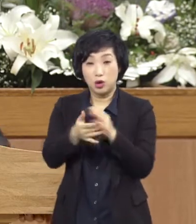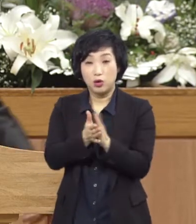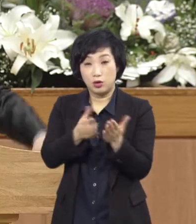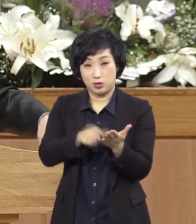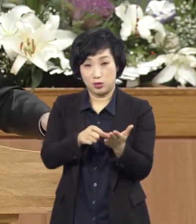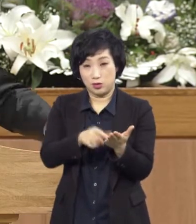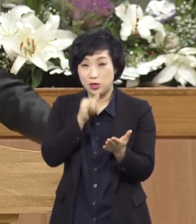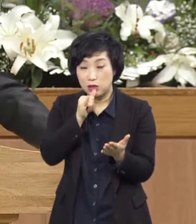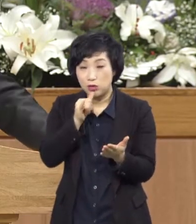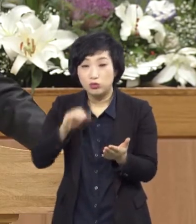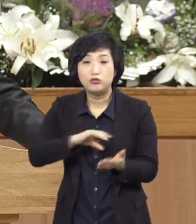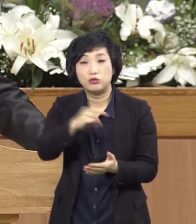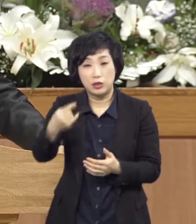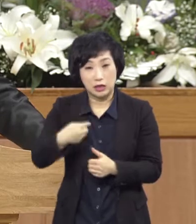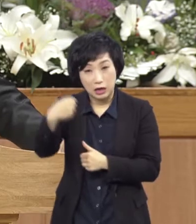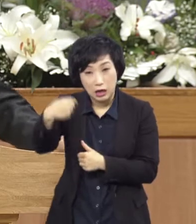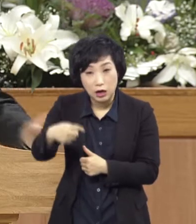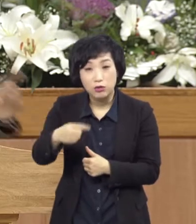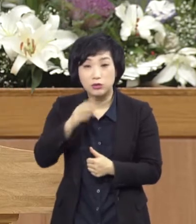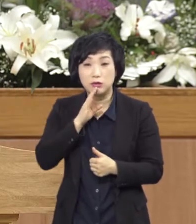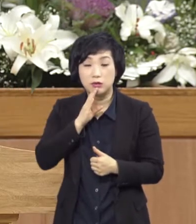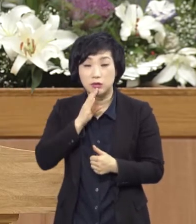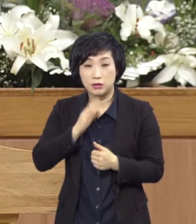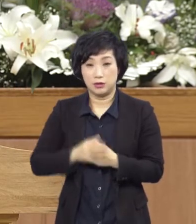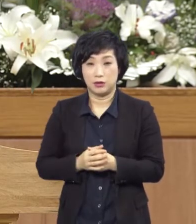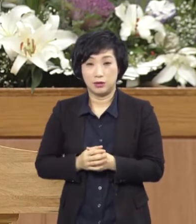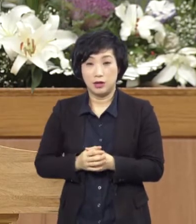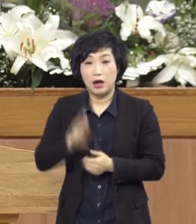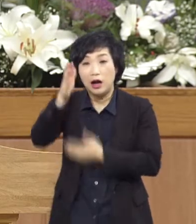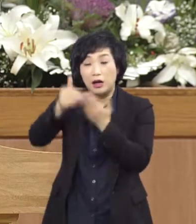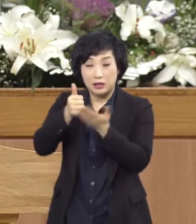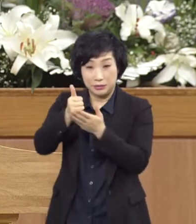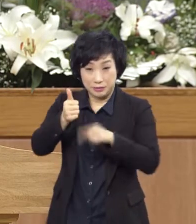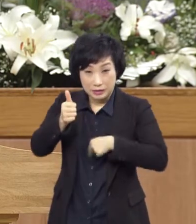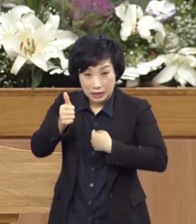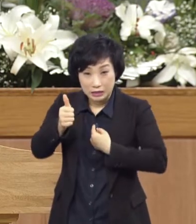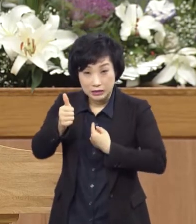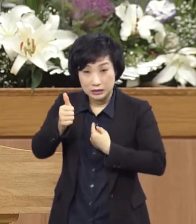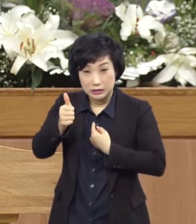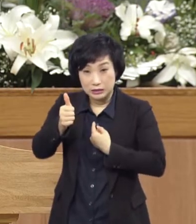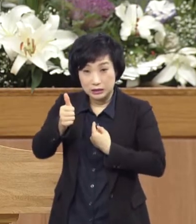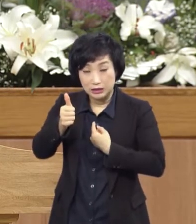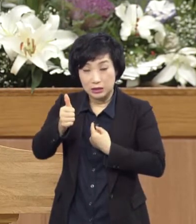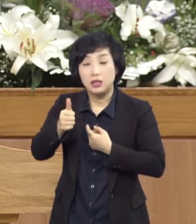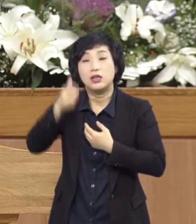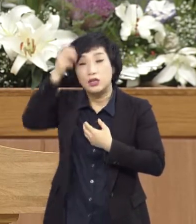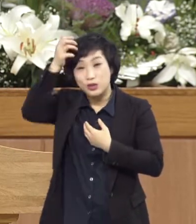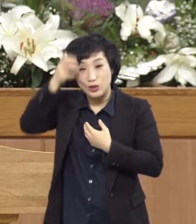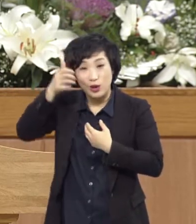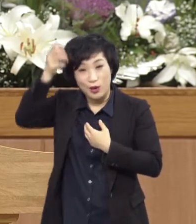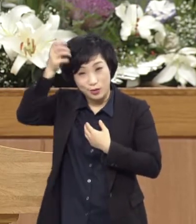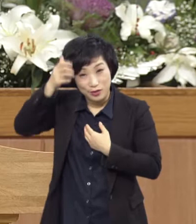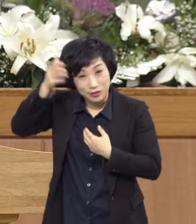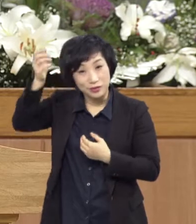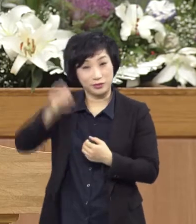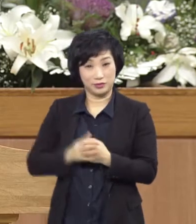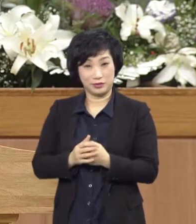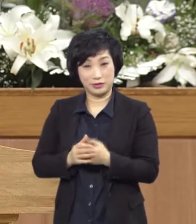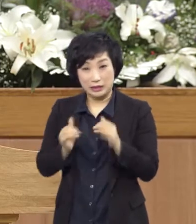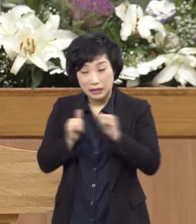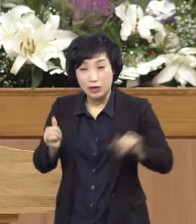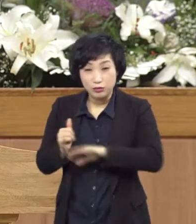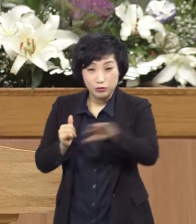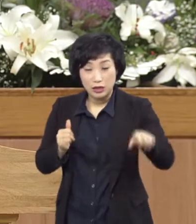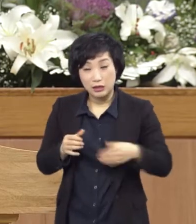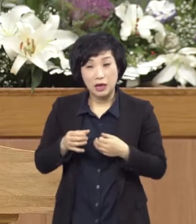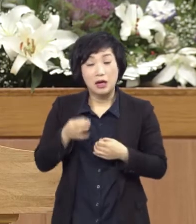우리에게 말씀하고 계시니 하나님 자신이 영이시요 우리에게